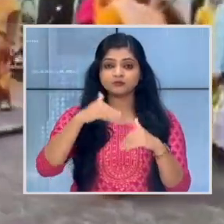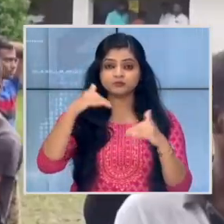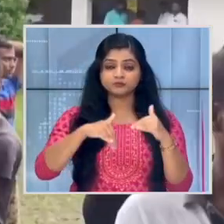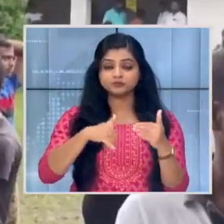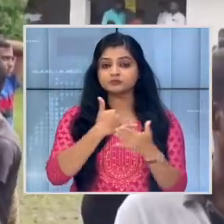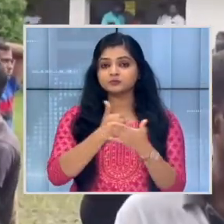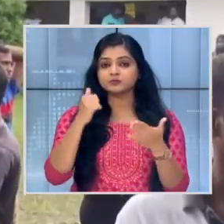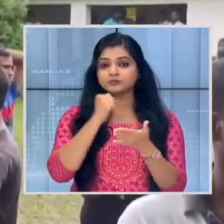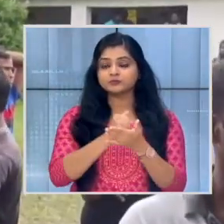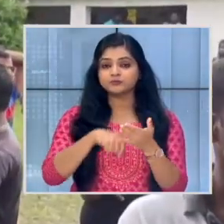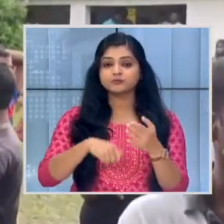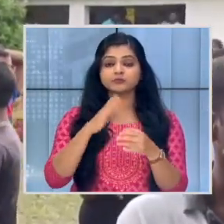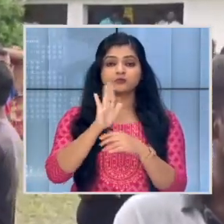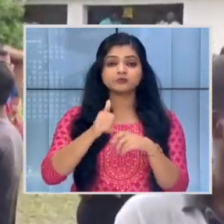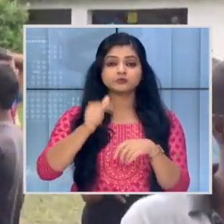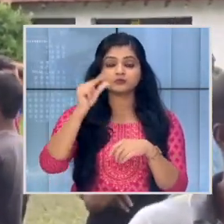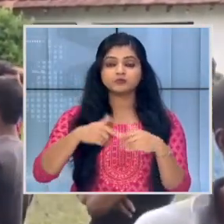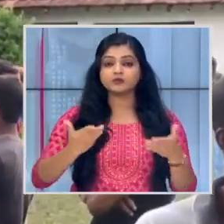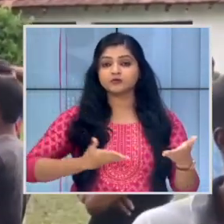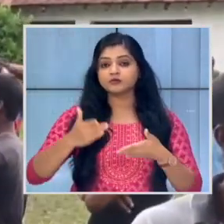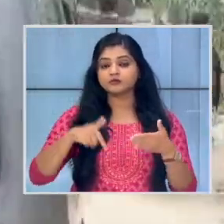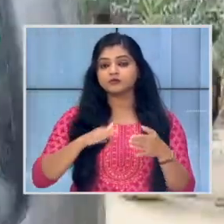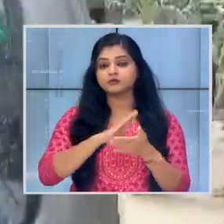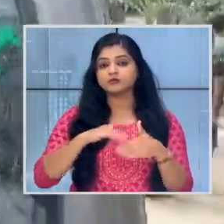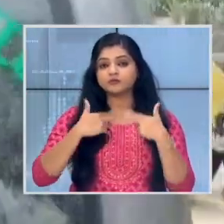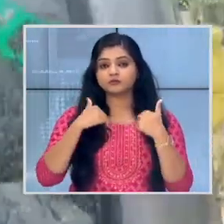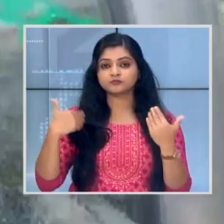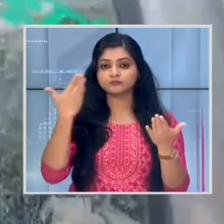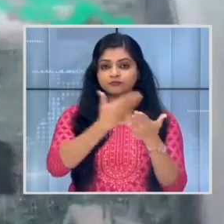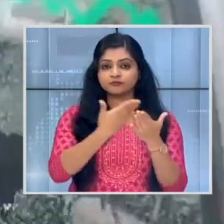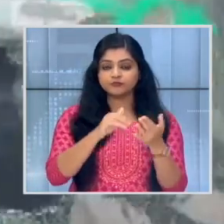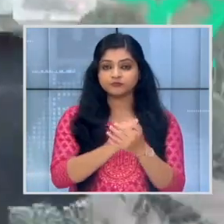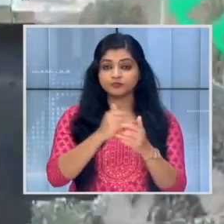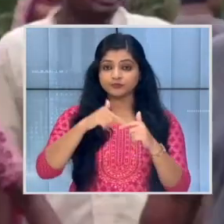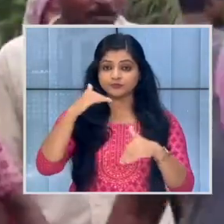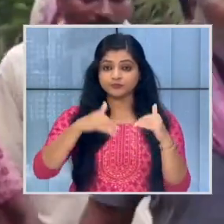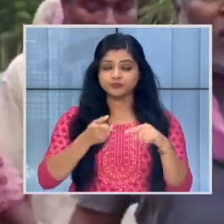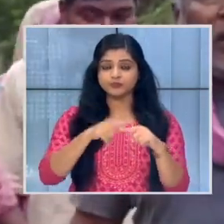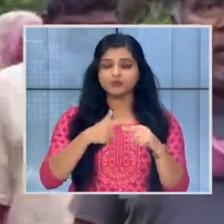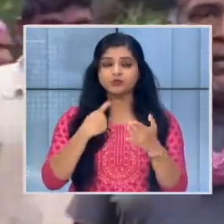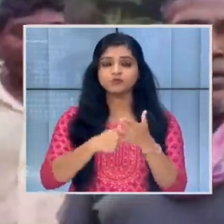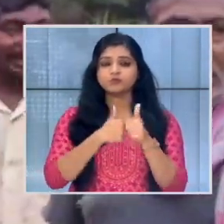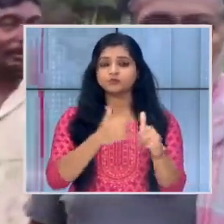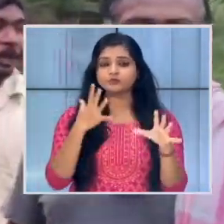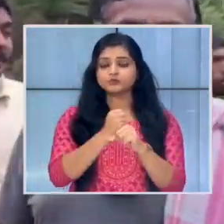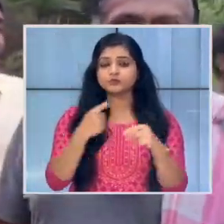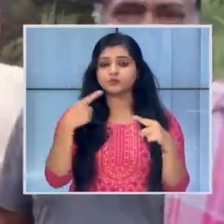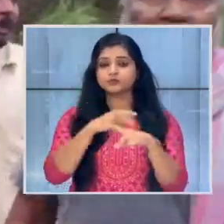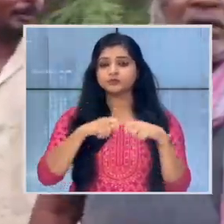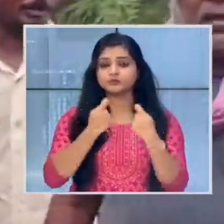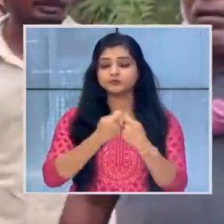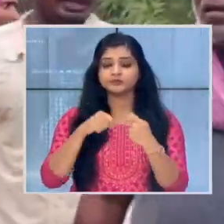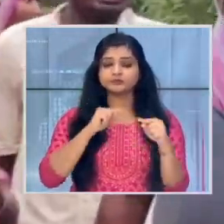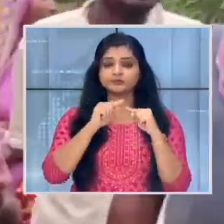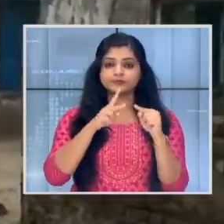കോൺഗ്രസ് നേതാവ് കൌസബ് ബാങ്ഷി കൽക്കട്ട ഹൈക്കോടതിയെ സമീപിച്ചു. തെരഞ്ഞെടുപ്പ് നടക്കുന്നത് നിയമവിരുദ്ധമായാണെന്ന് പ്രതിപക്ഷ നേതാവ് സുവേന്ദു